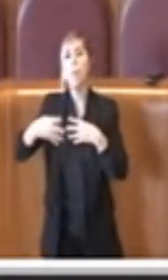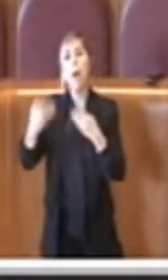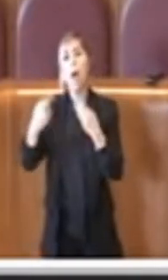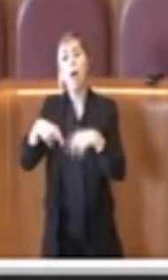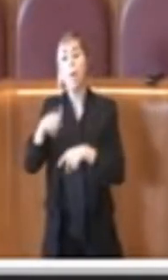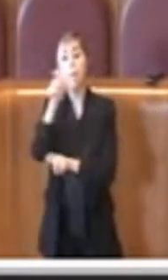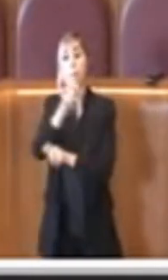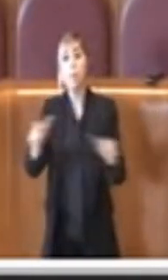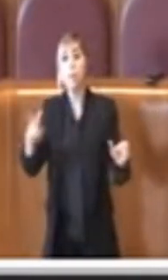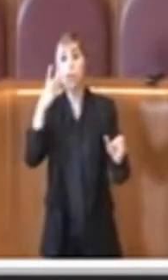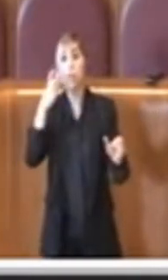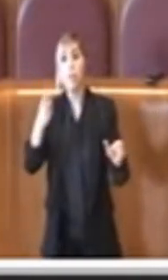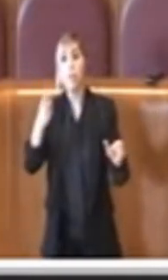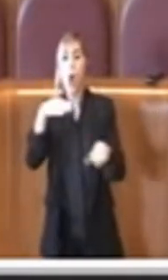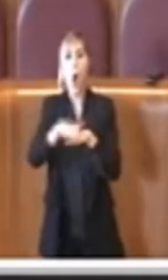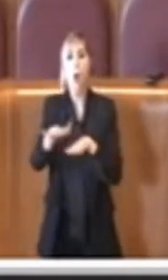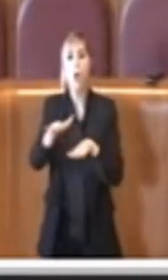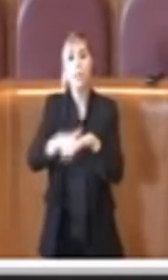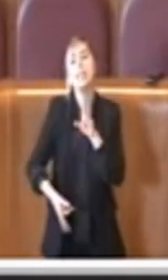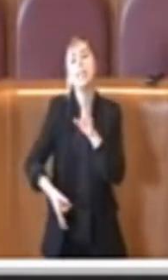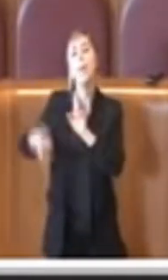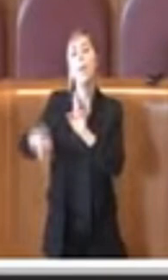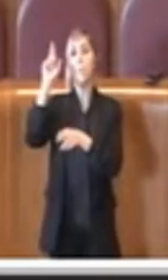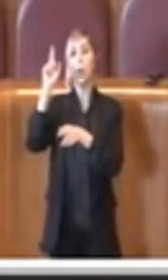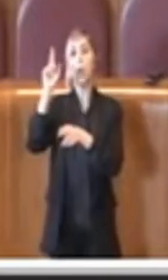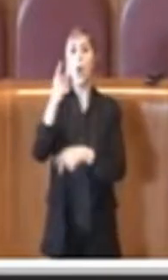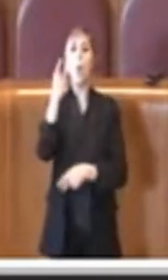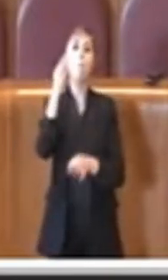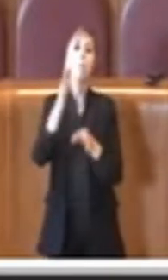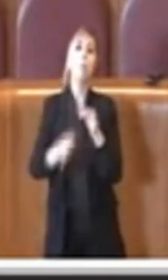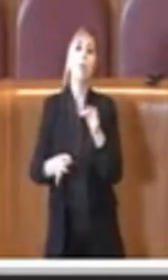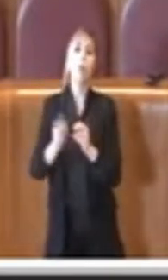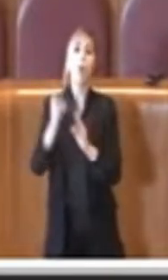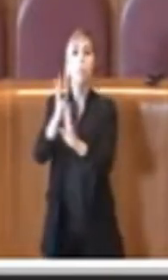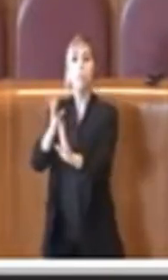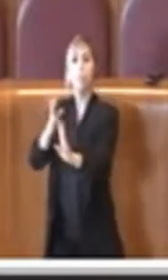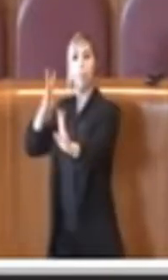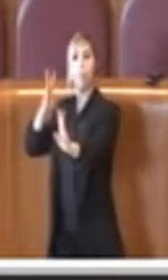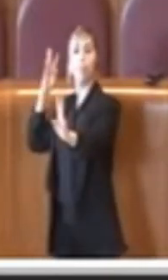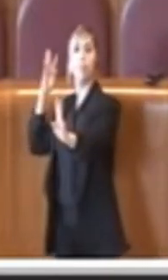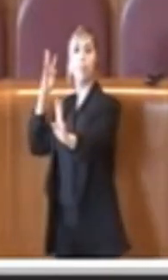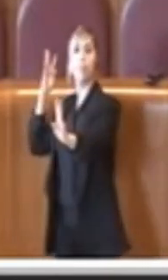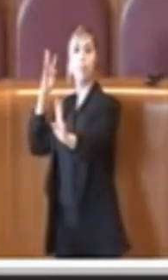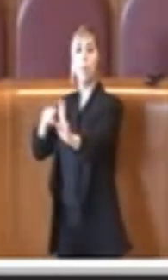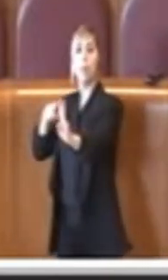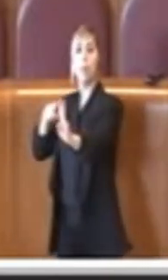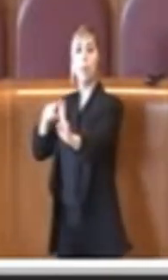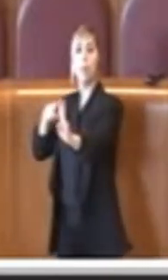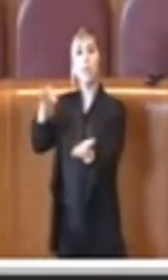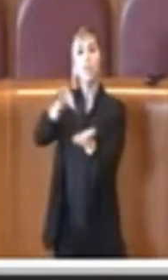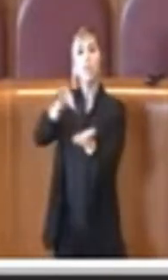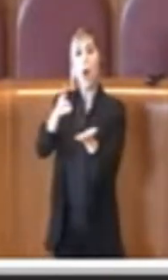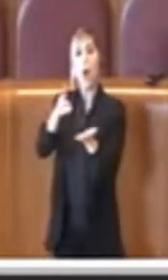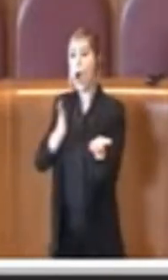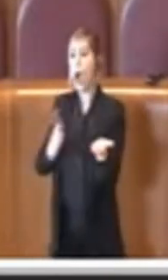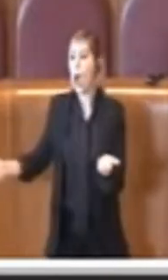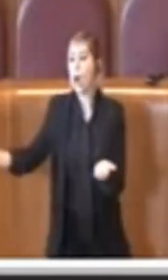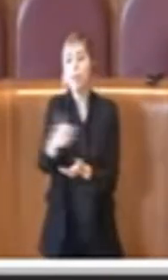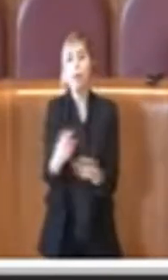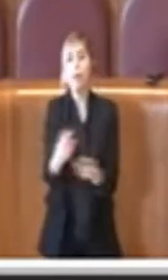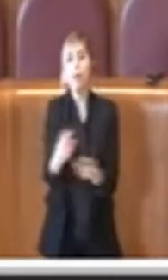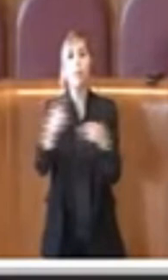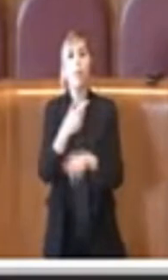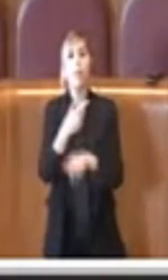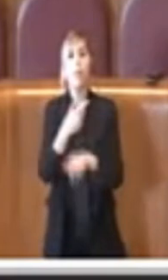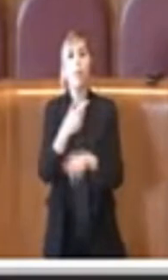persone troveranno molto più utile farsi un minuto di fila magari per entrare un centro di raccolta piuttosto che lasciare